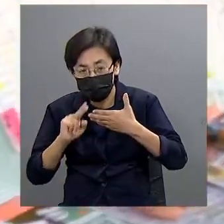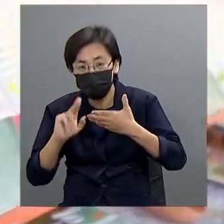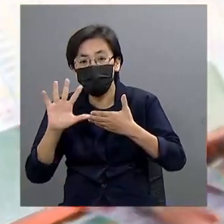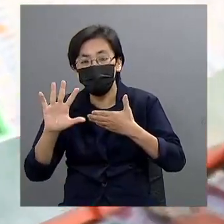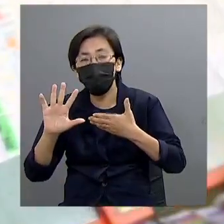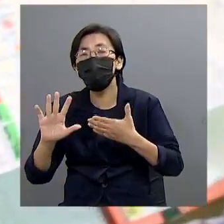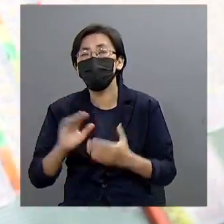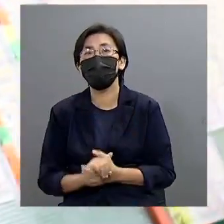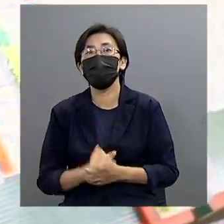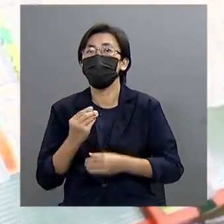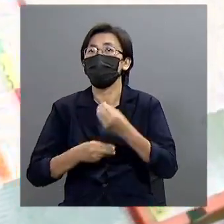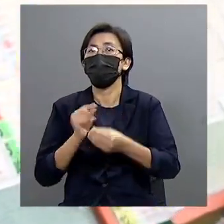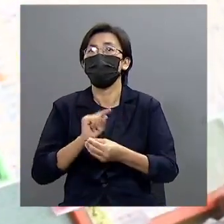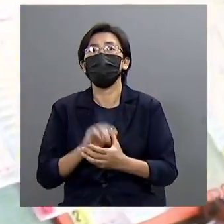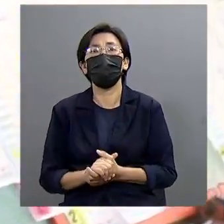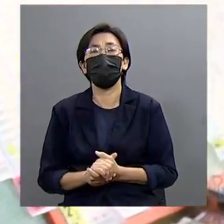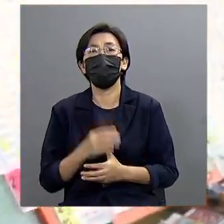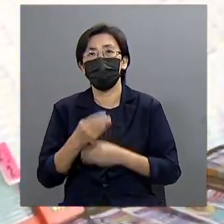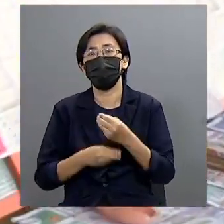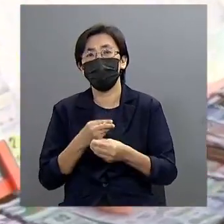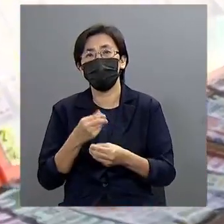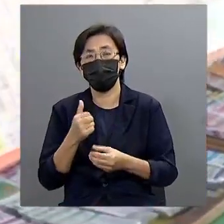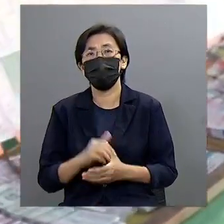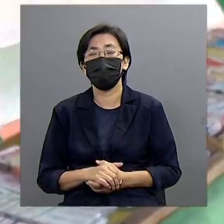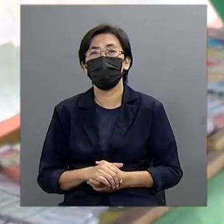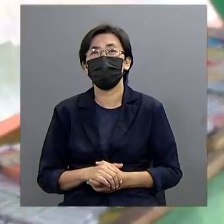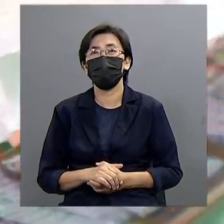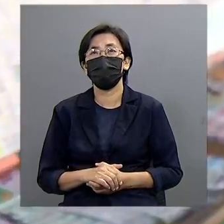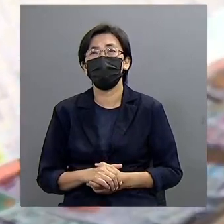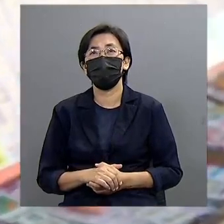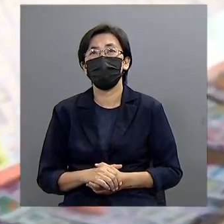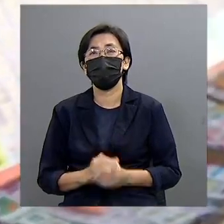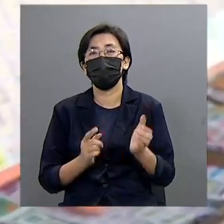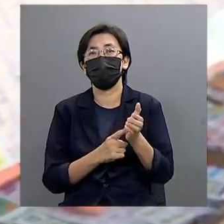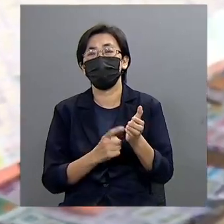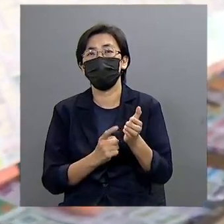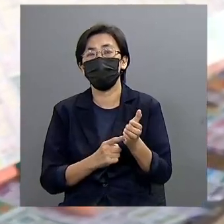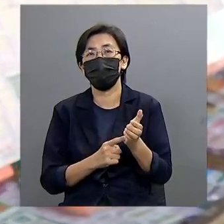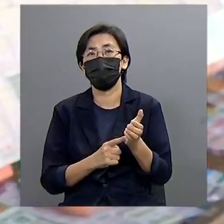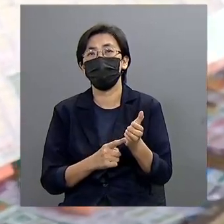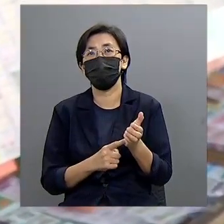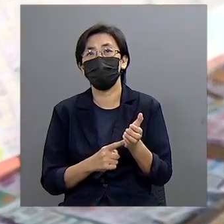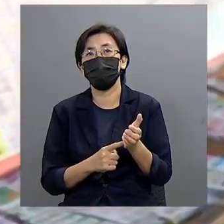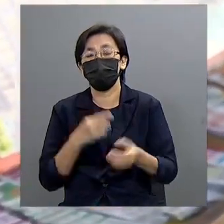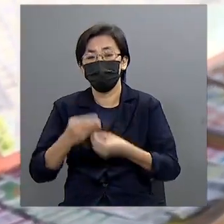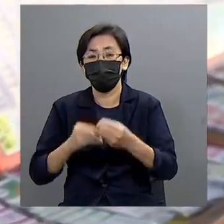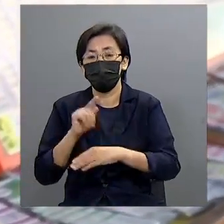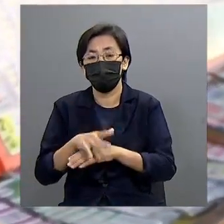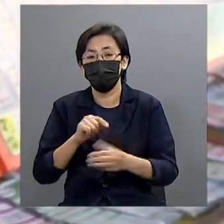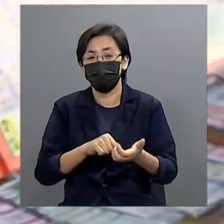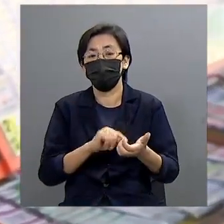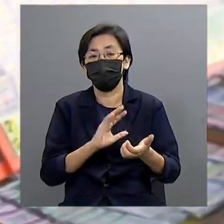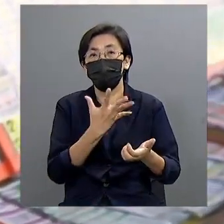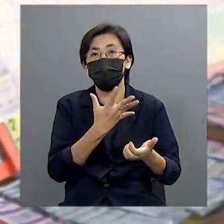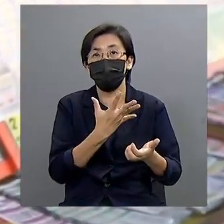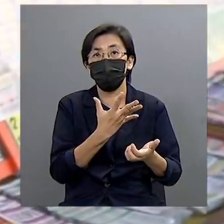ก็มันก็ถ้าเลขออนไลน์เลขขายผ่านทางออนไลน์มันหมดแต่เลขนี้มันก็ข